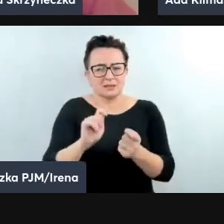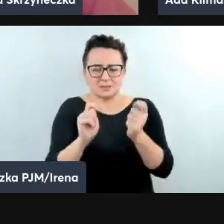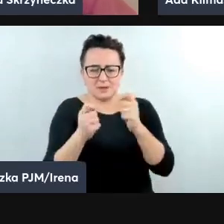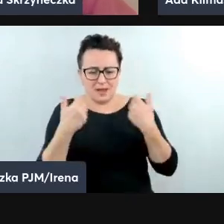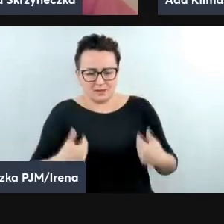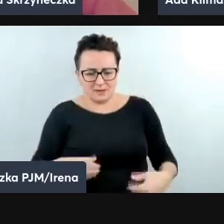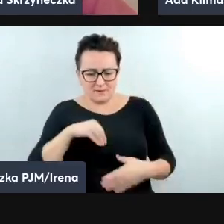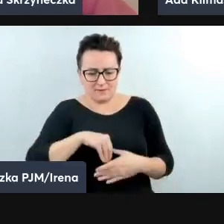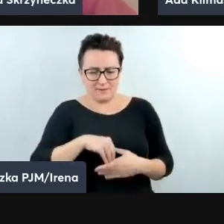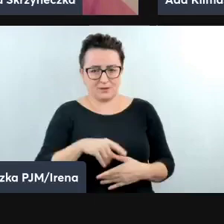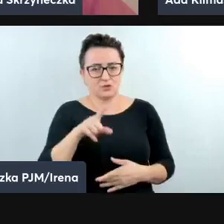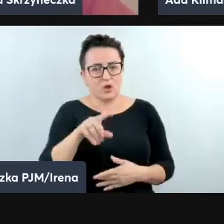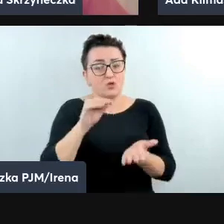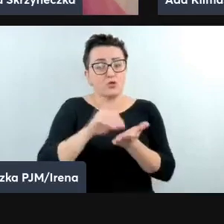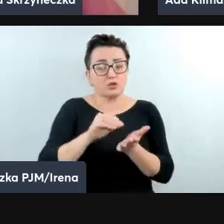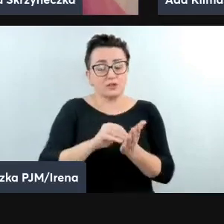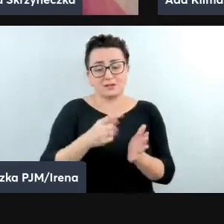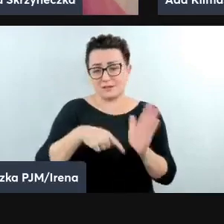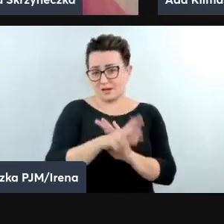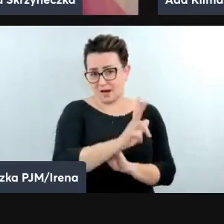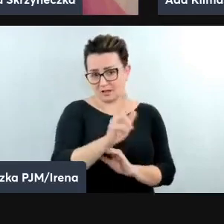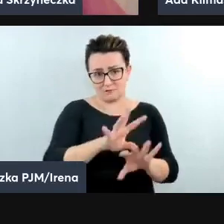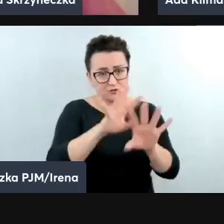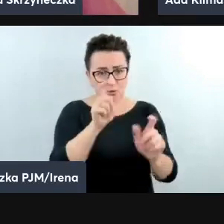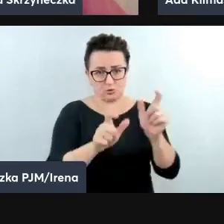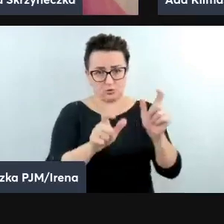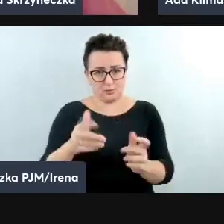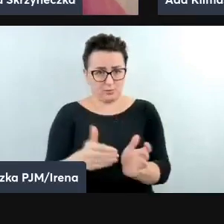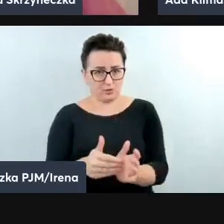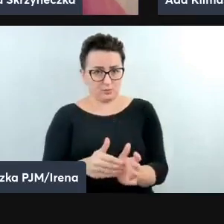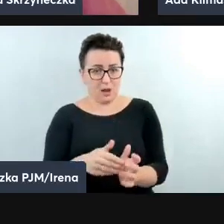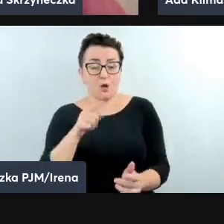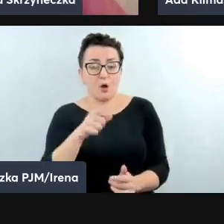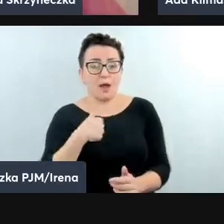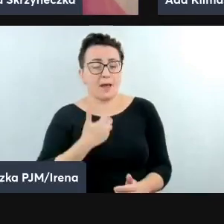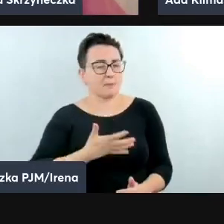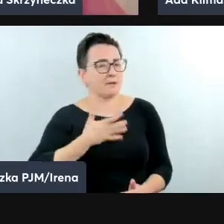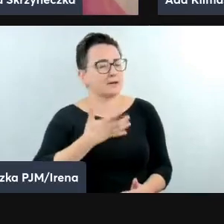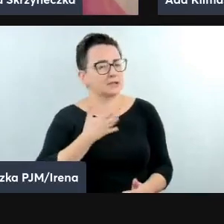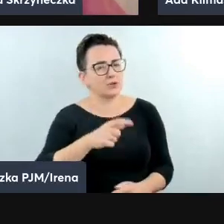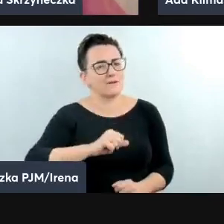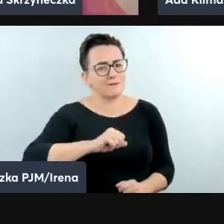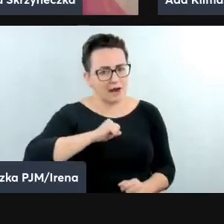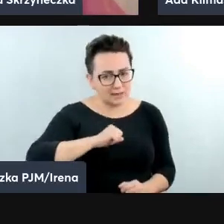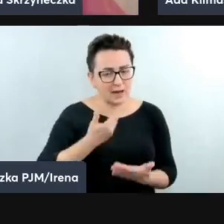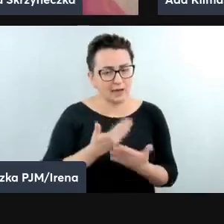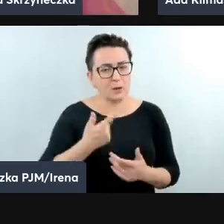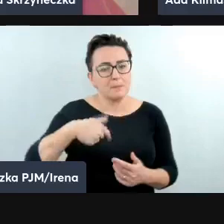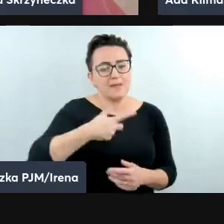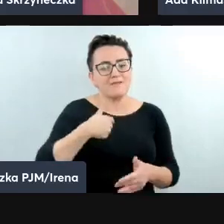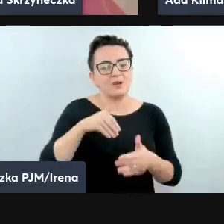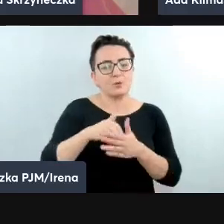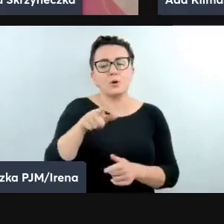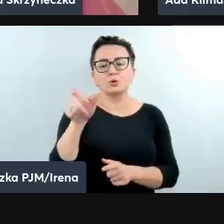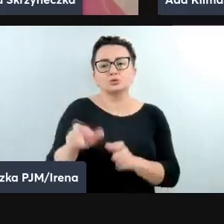też. I też to mam wrażenie, to wtedy jest fajne, bo wychowujemy wtedy takie osoby, które też są w ogóle empatyczne na bliskie